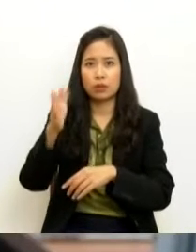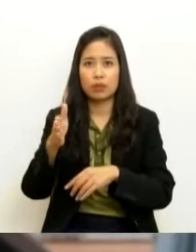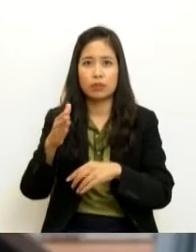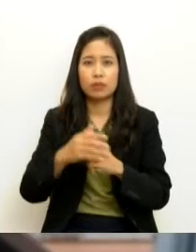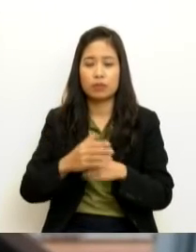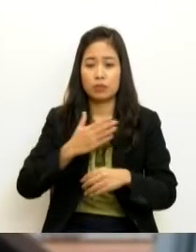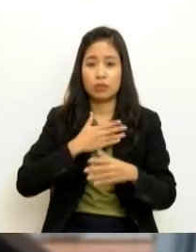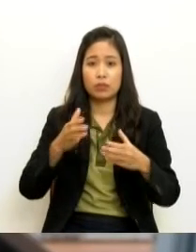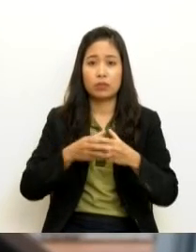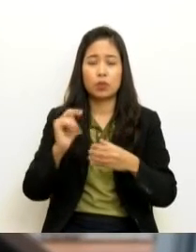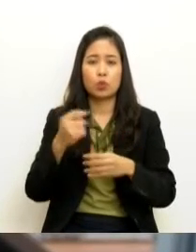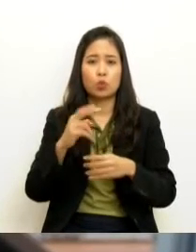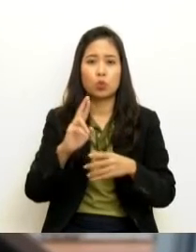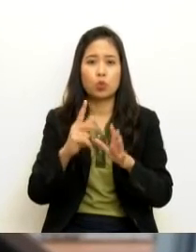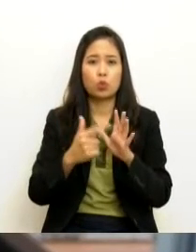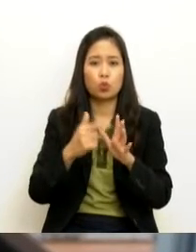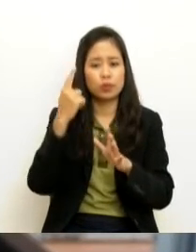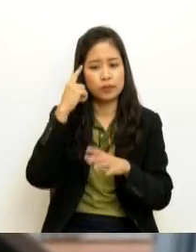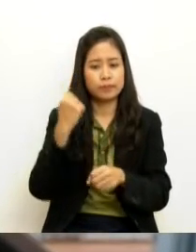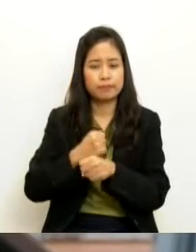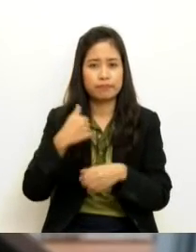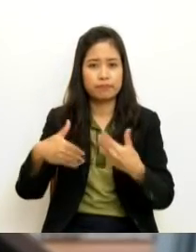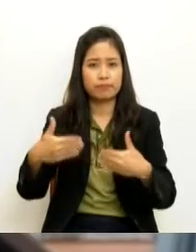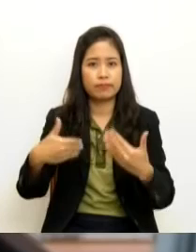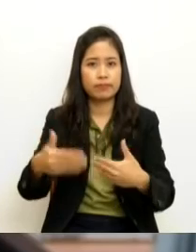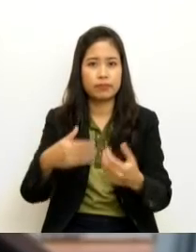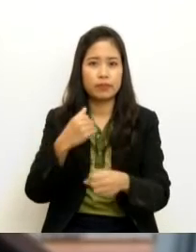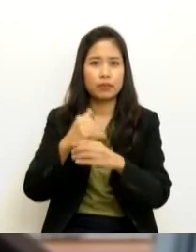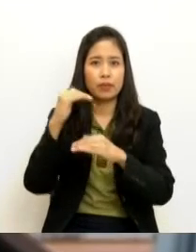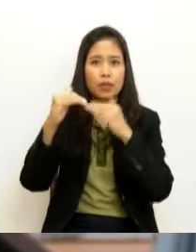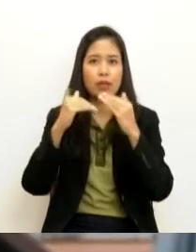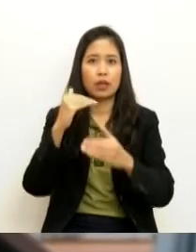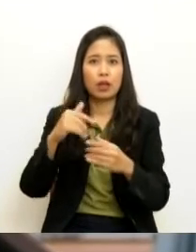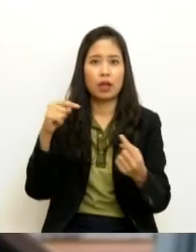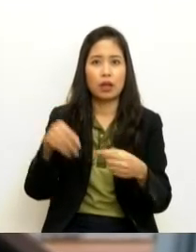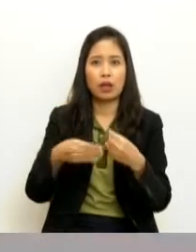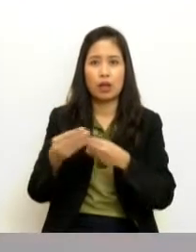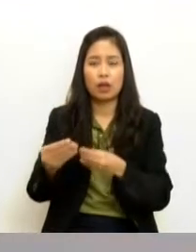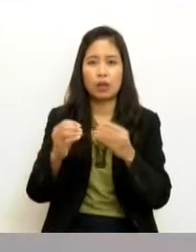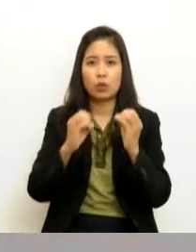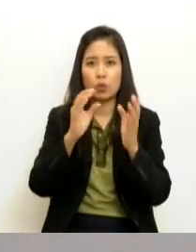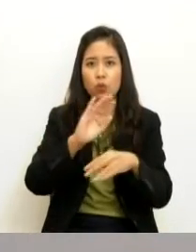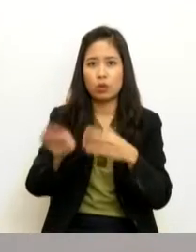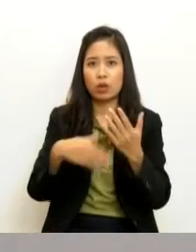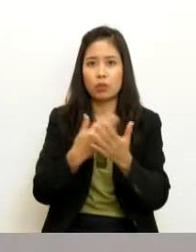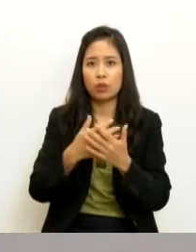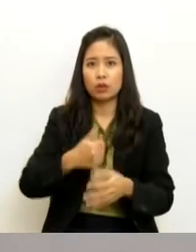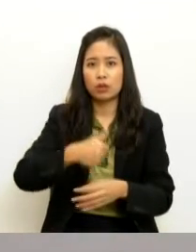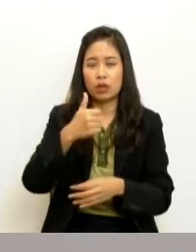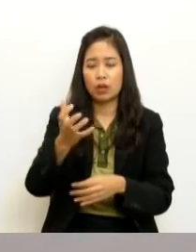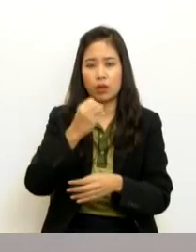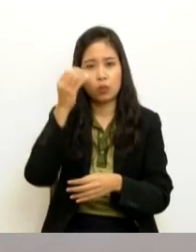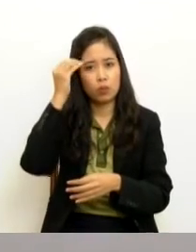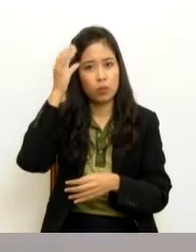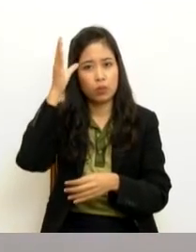าวกลุ่มทรูเราก็จะเดินหน้านะคะในการที่จะมอบสิ่งดีๆให้กับผู้อำนวยการแล้วก็คุณครูทุกท่านให้คุณครูได้รับองค์ความรู้ต่